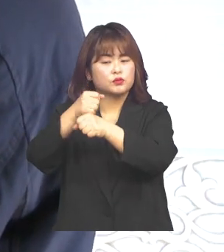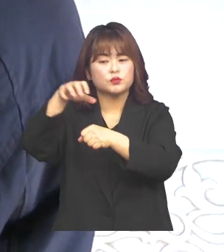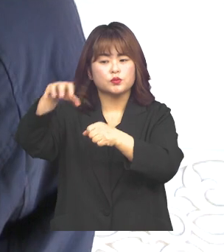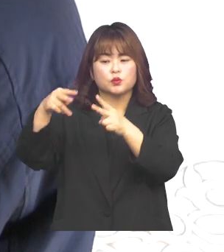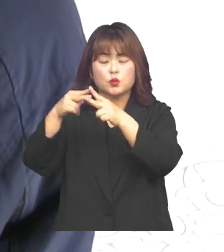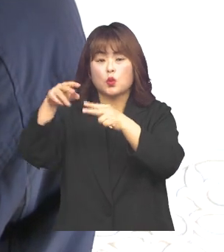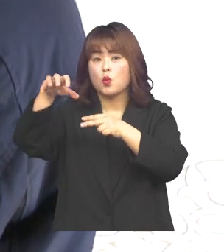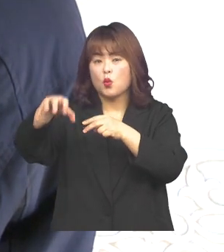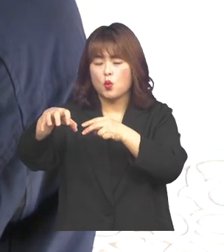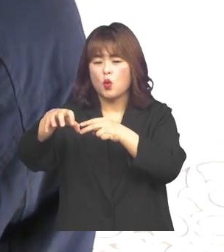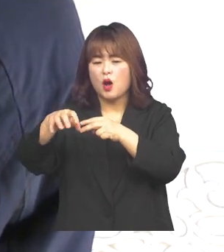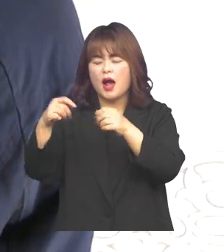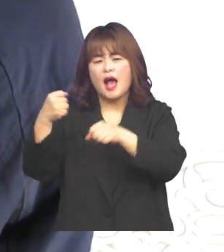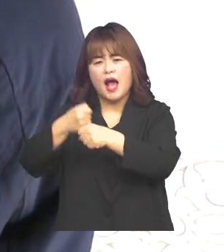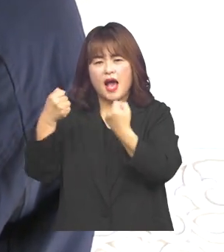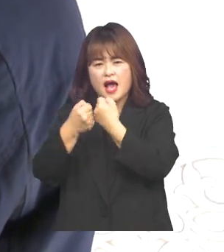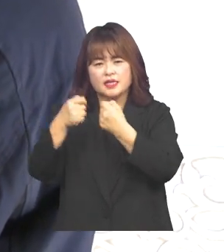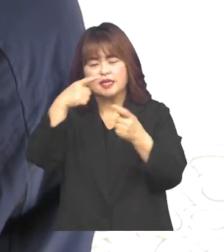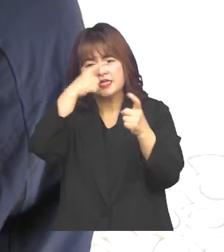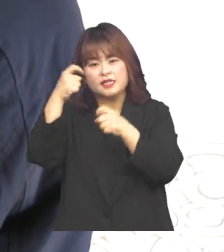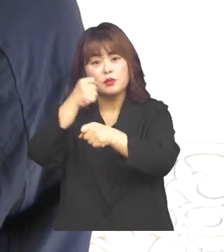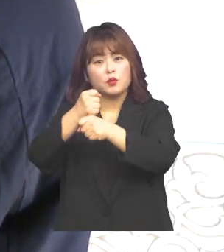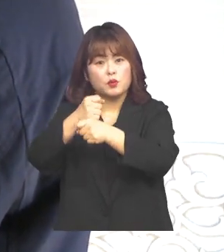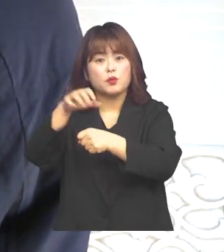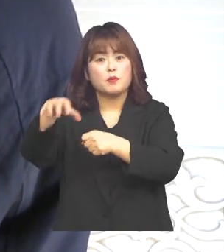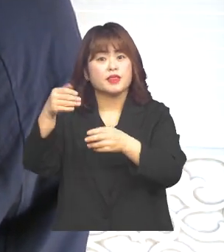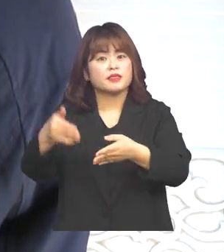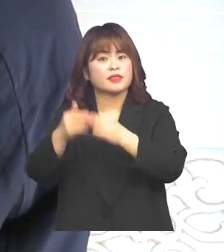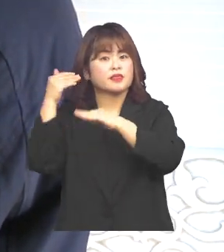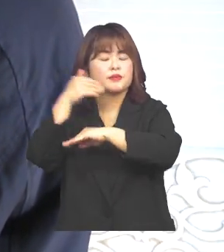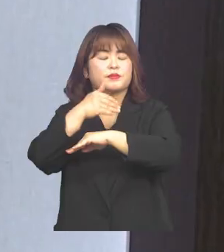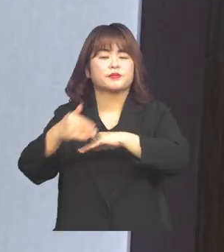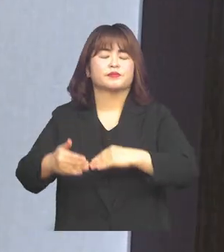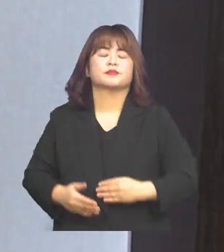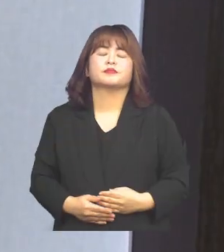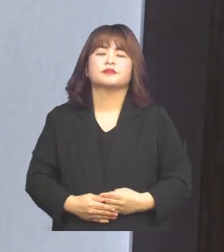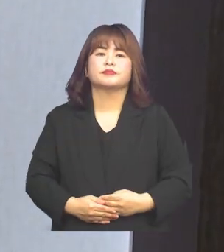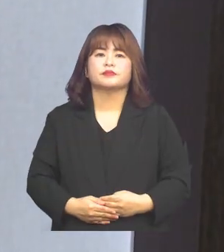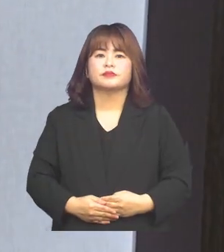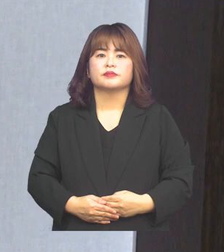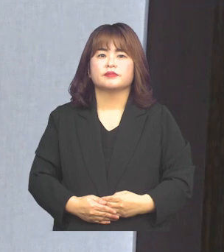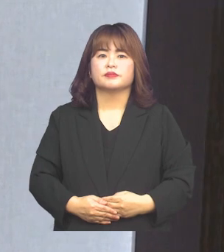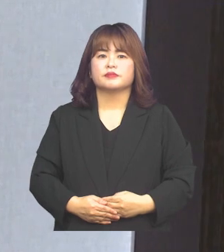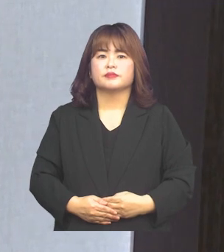역사공원에 오희옥 지사 독립항쟁 기념관을 조성할 계획입니다.